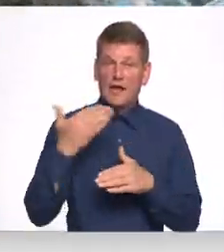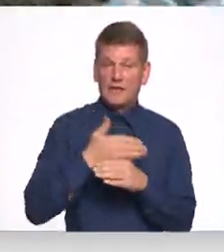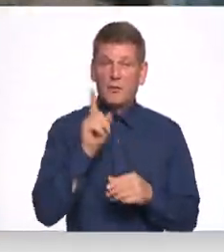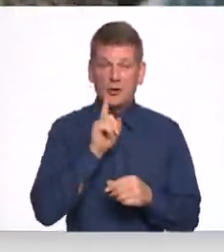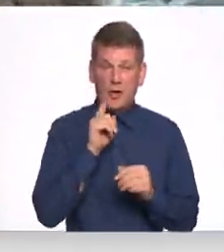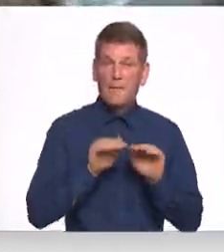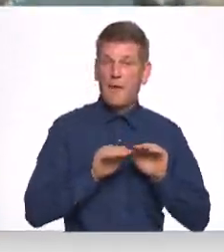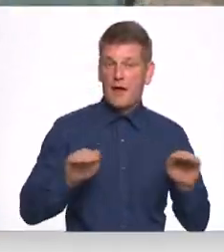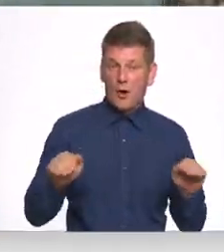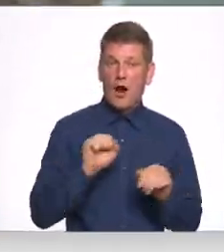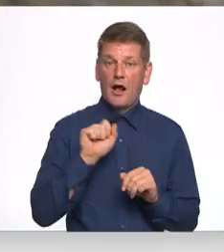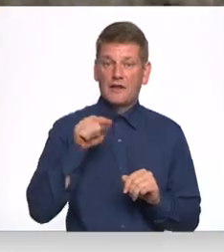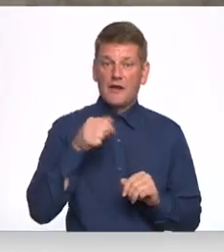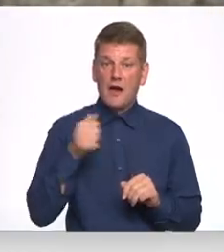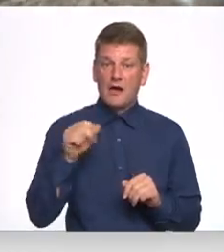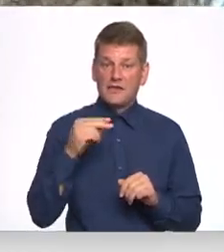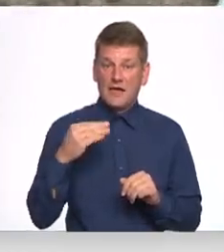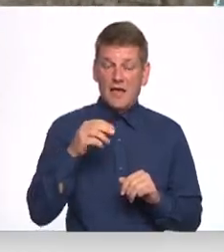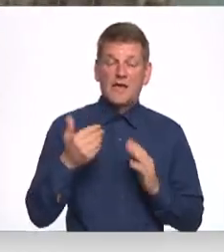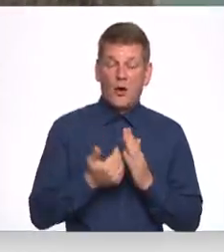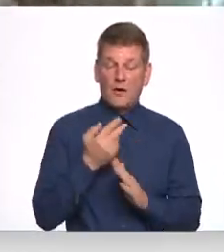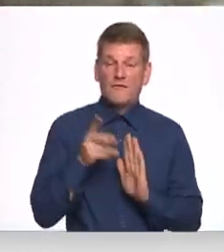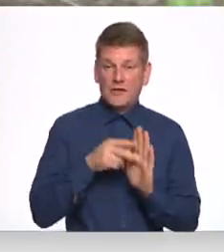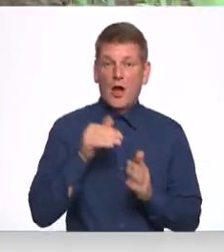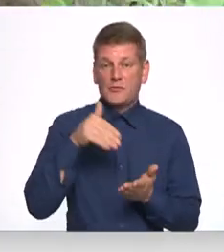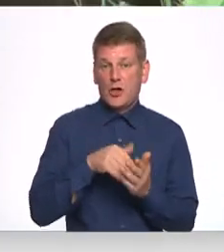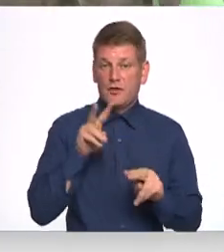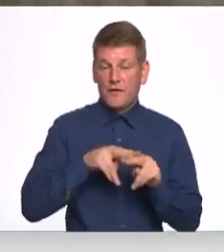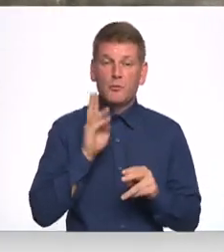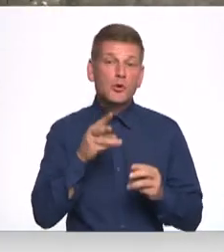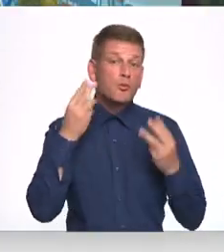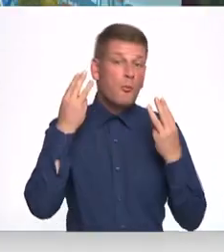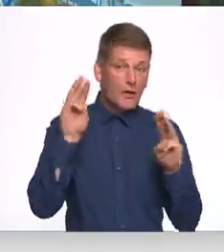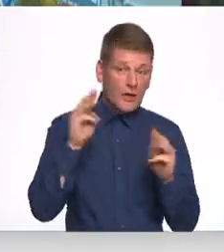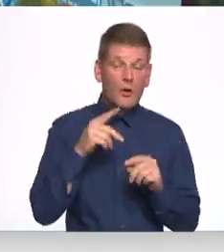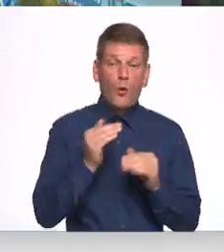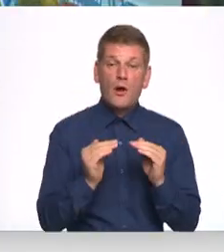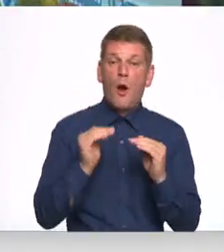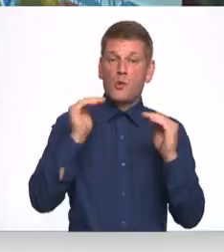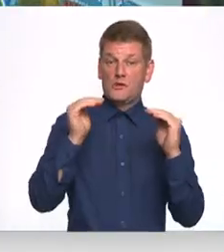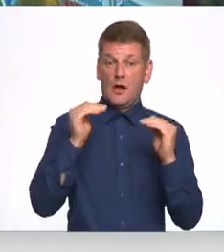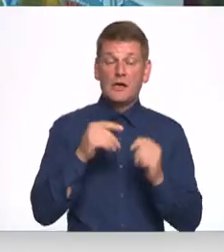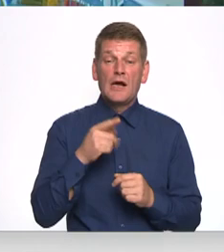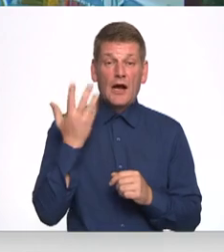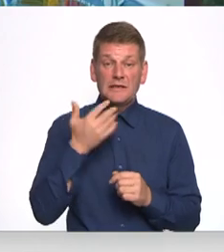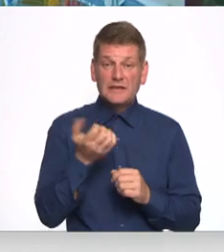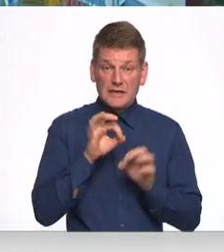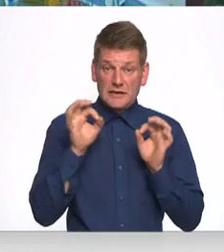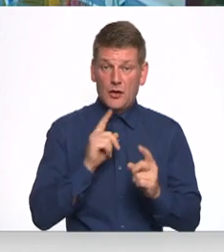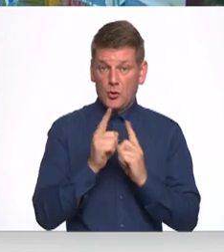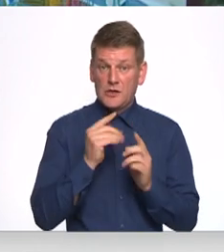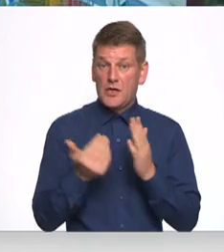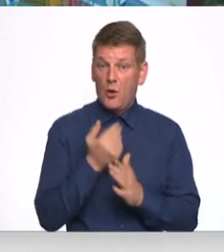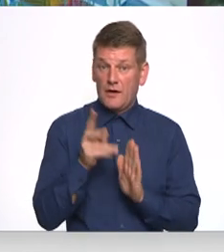pašreizējo peronu atgāzenē. Jaunā vilciena apstāšanās vieta būs modernāka un galvenais augstāka. Kad sāks kursēt jaunie vilcieni,